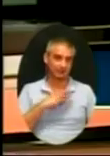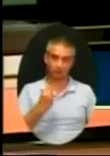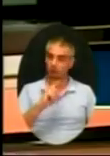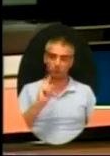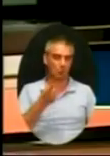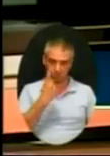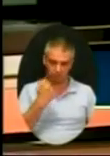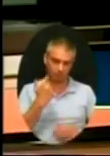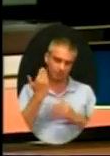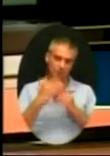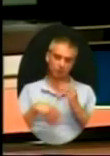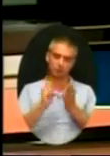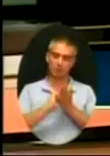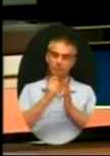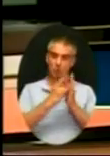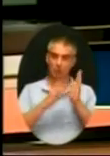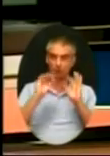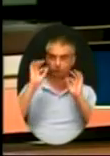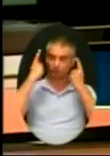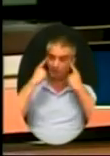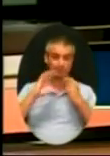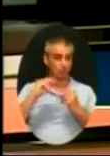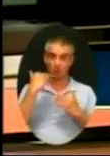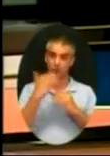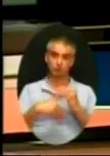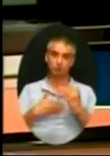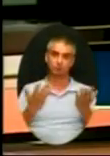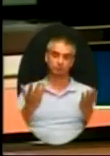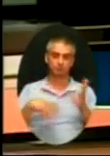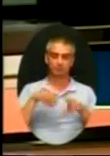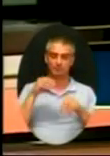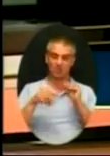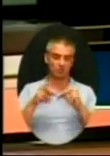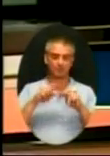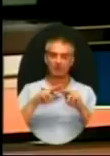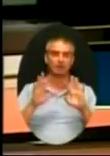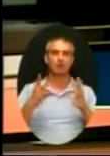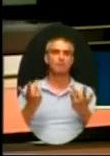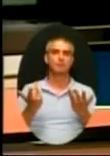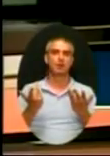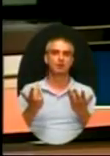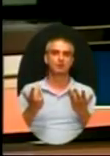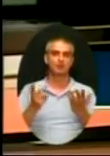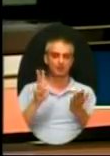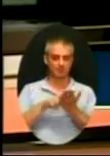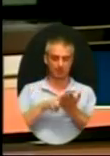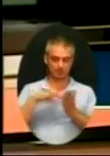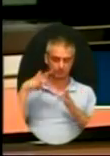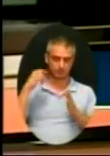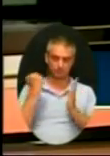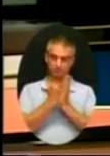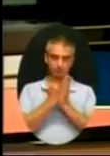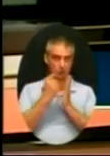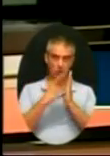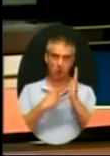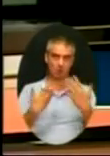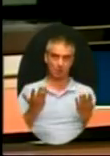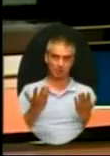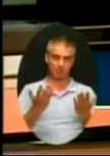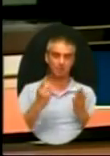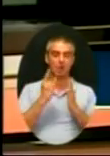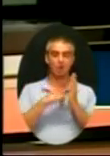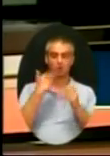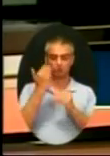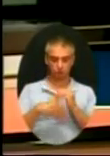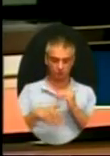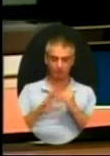לדעתי, הוא להשלים את החקיקה. גם של החרדים, הרי אם לא יושלם, אז הולכים לבחירות, ואז מה קורה? הבג"ץ נכנס לתוקף ואין חוק. החוק